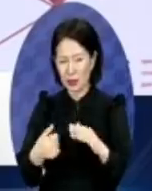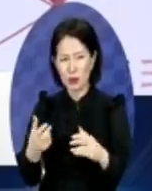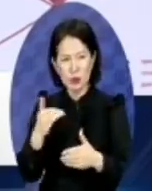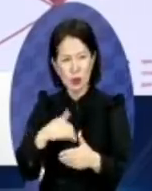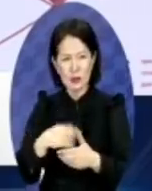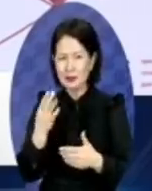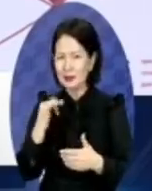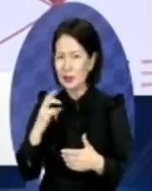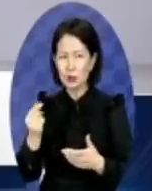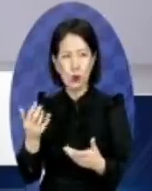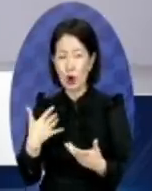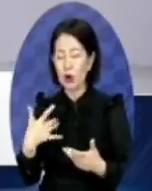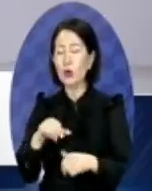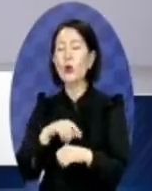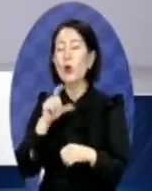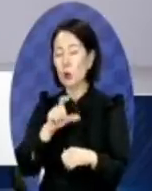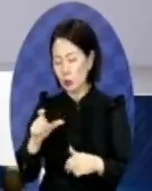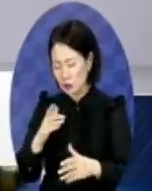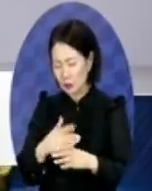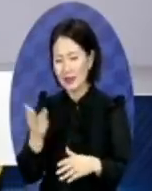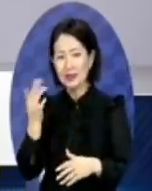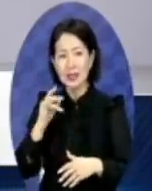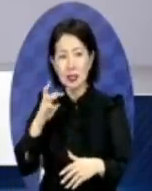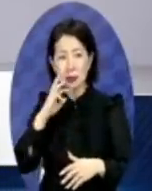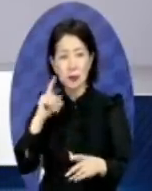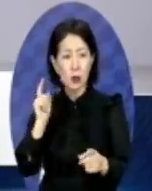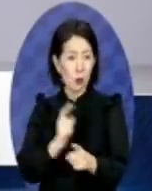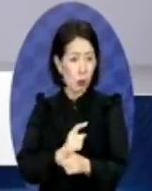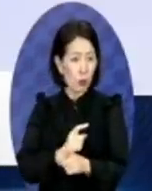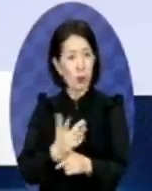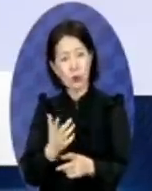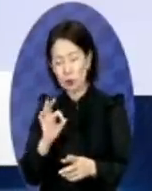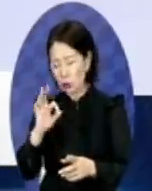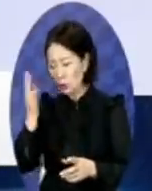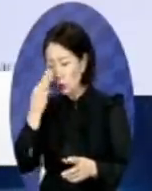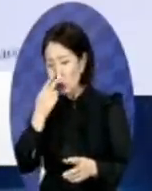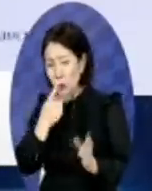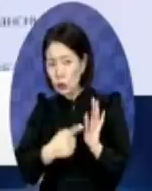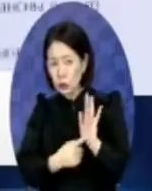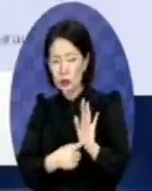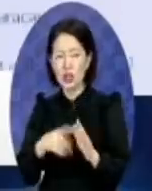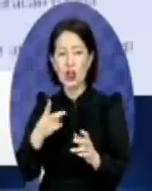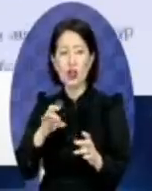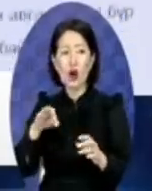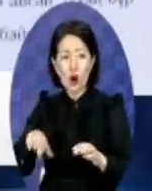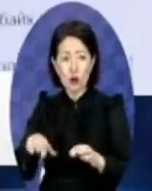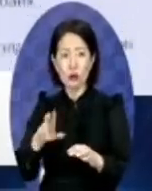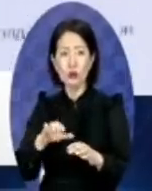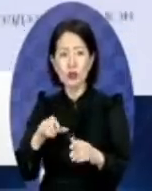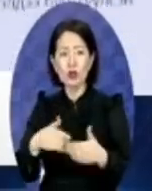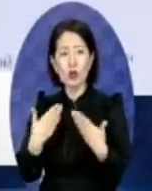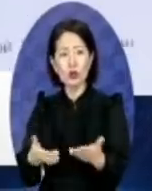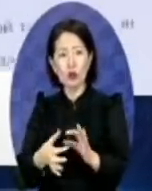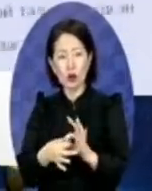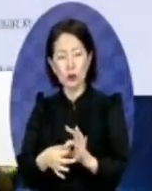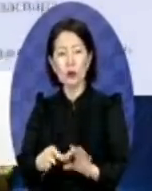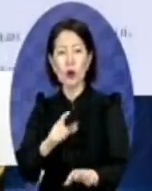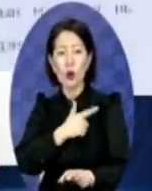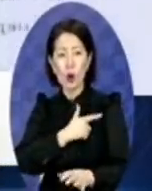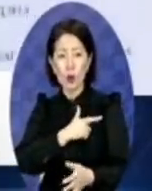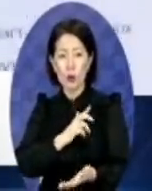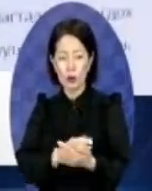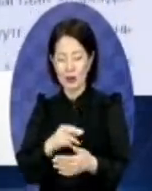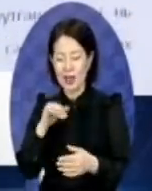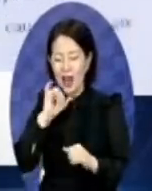дансанд ороогүй иргэн байна. За дансны мэдээлэл буруу байгаа эсэхийг тодруулах эсвэл нэмэгдсэн өртгөн албан татварын буцаан олголттой холбоотой гомдол байвал